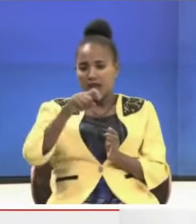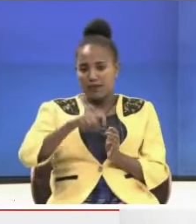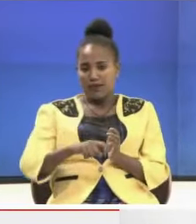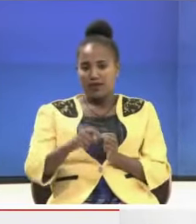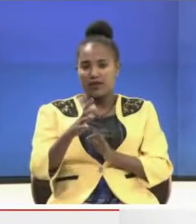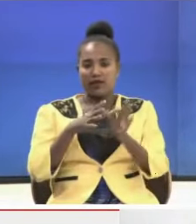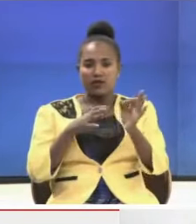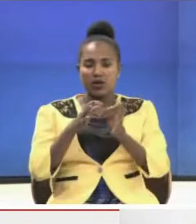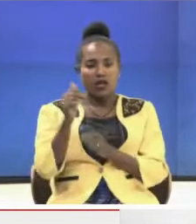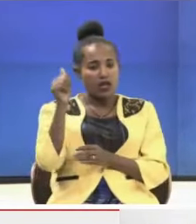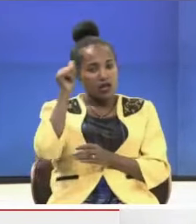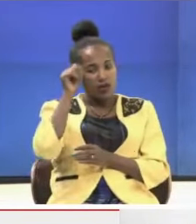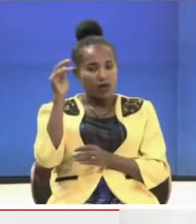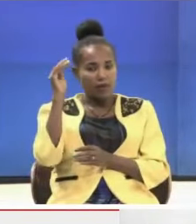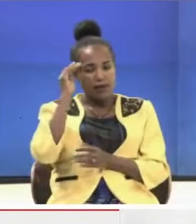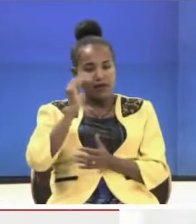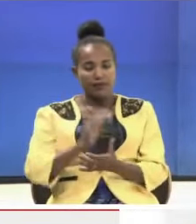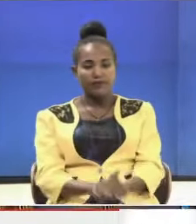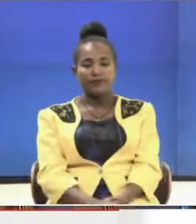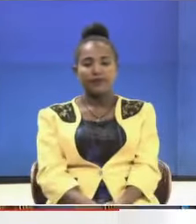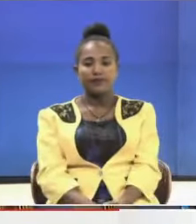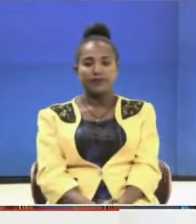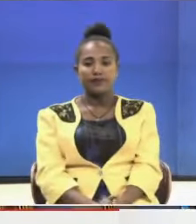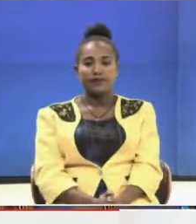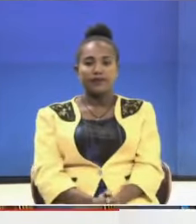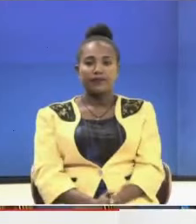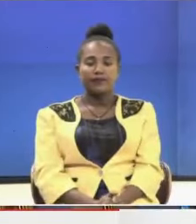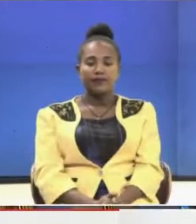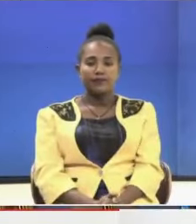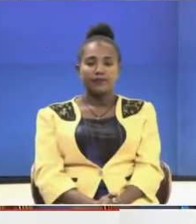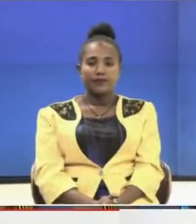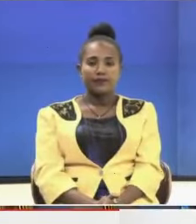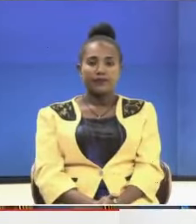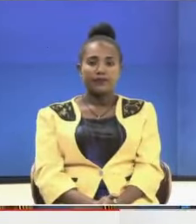ተገልጿል። አንዷለም መናን ዝርዝር አድርሶናል።